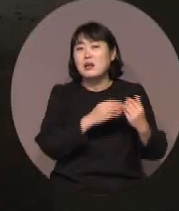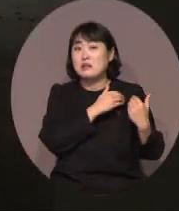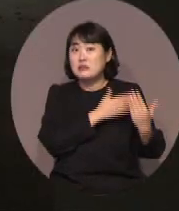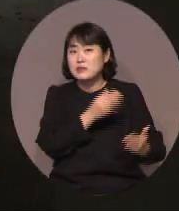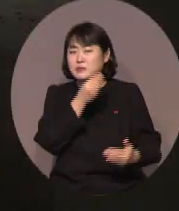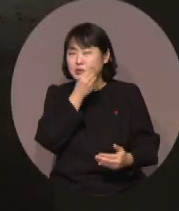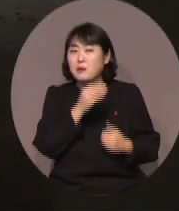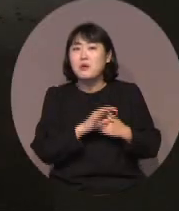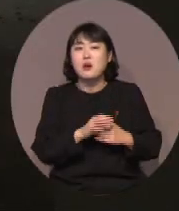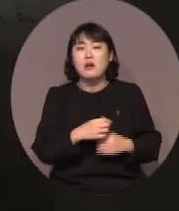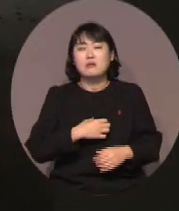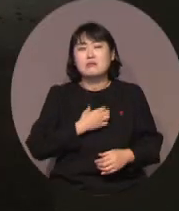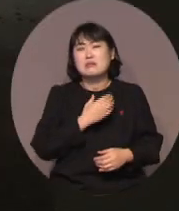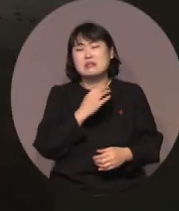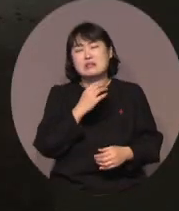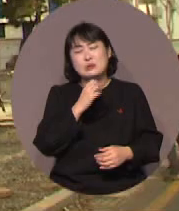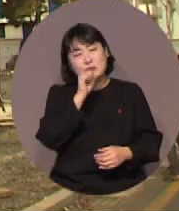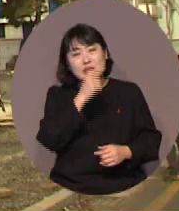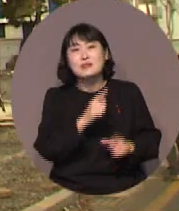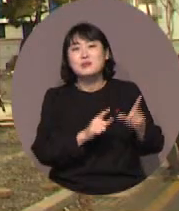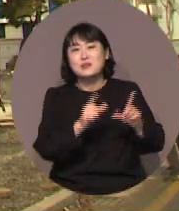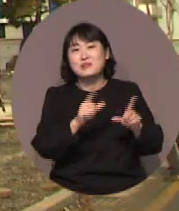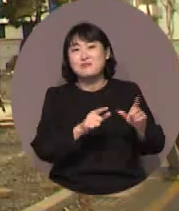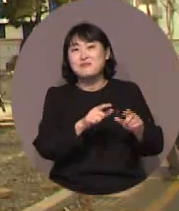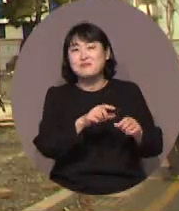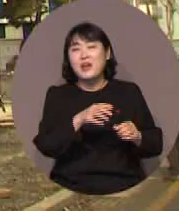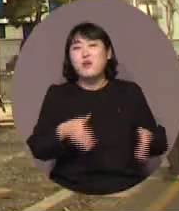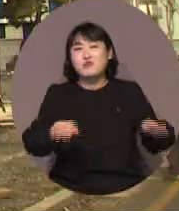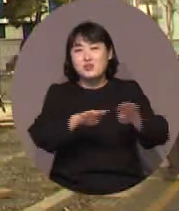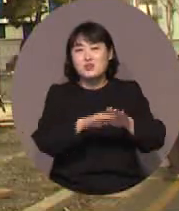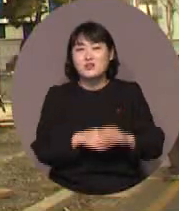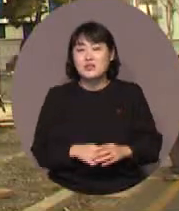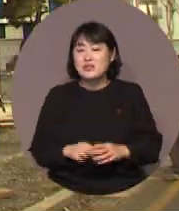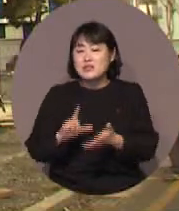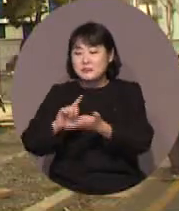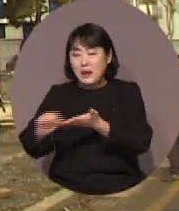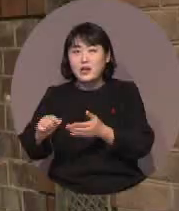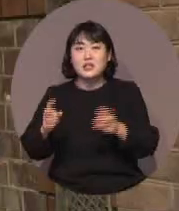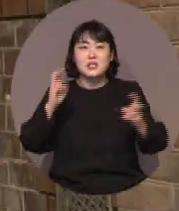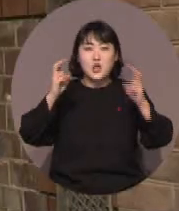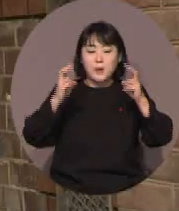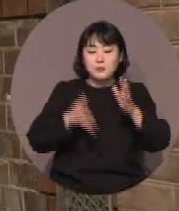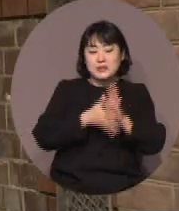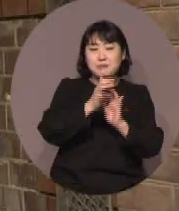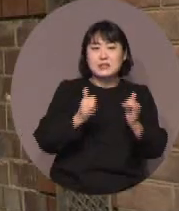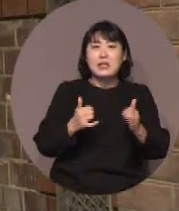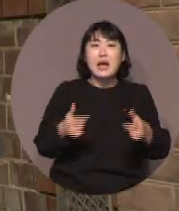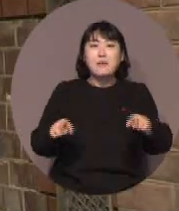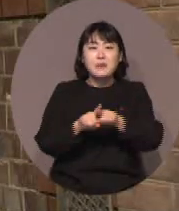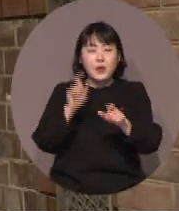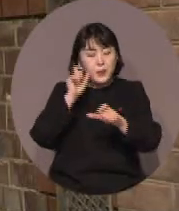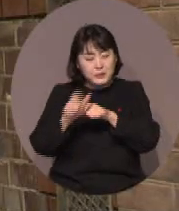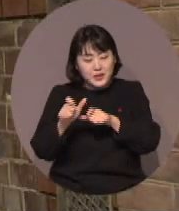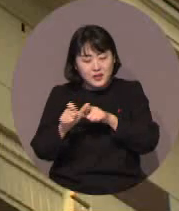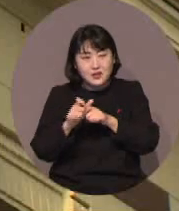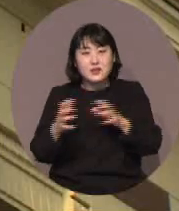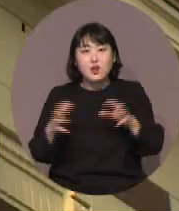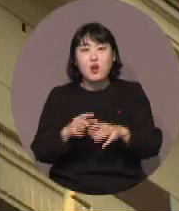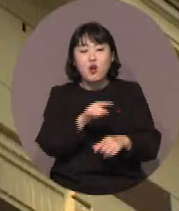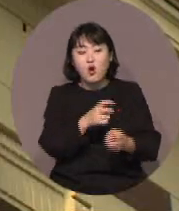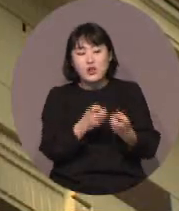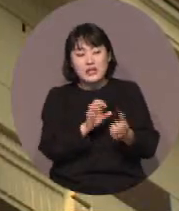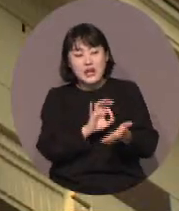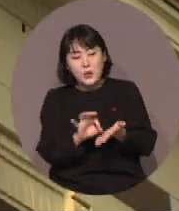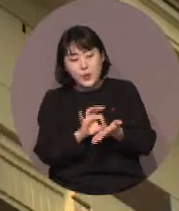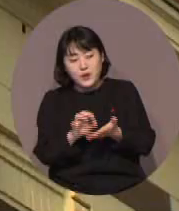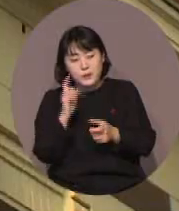없는 대전 원도심의 근대 문화유산. 하지만 지자체와 기업 그리고 시민들이 머리를 맞대 새로운 활용 방안을